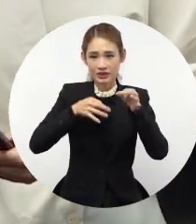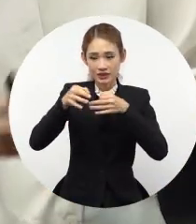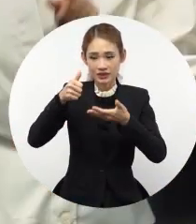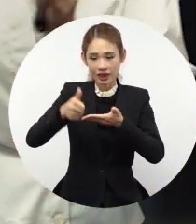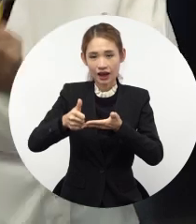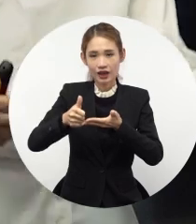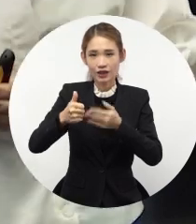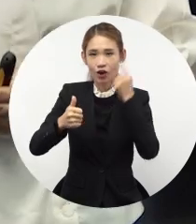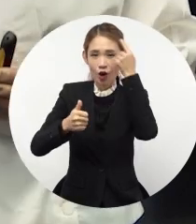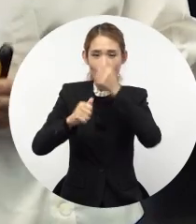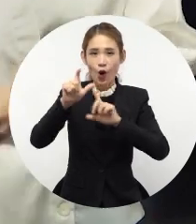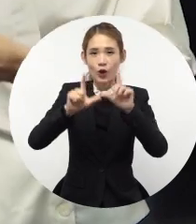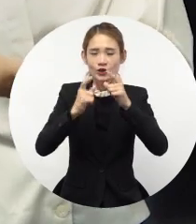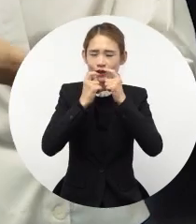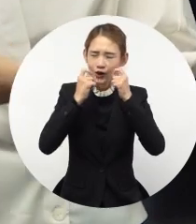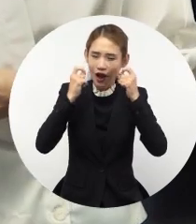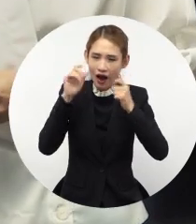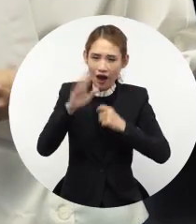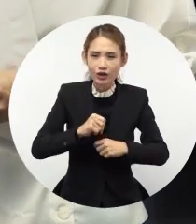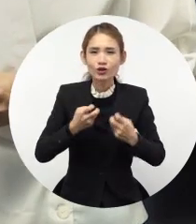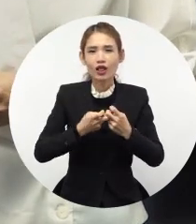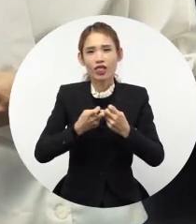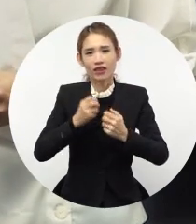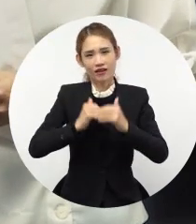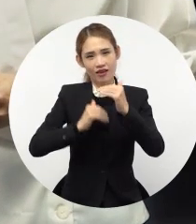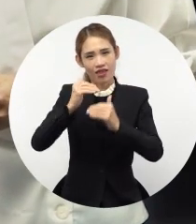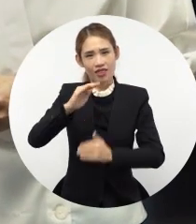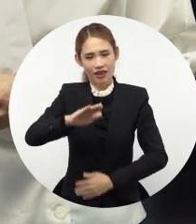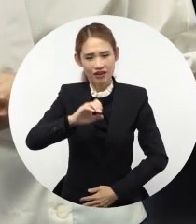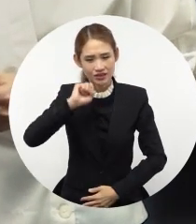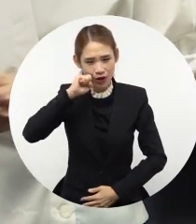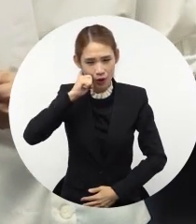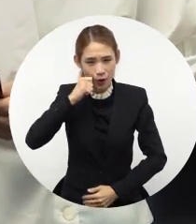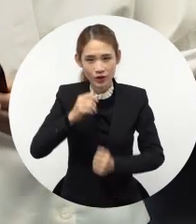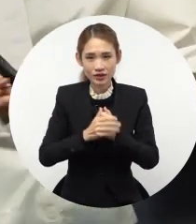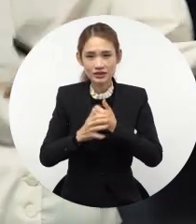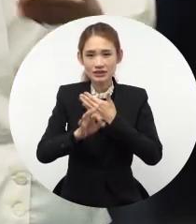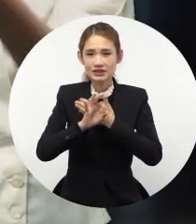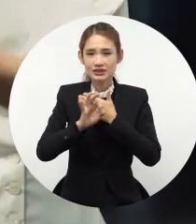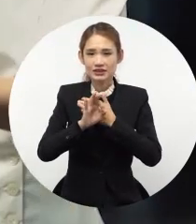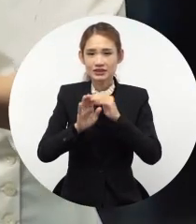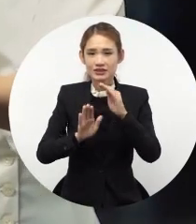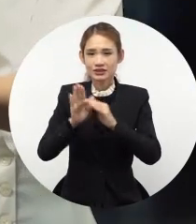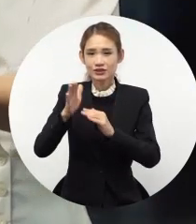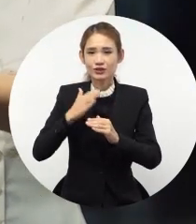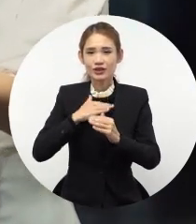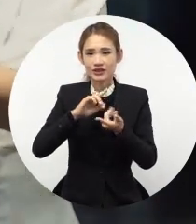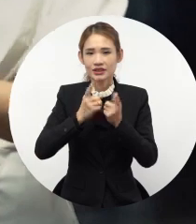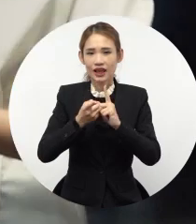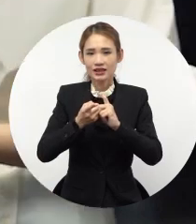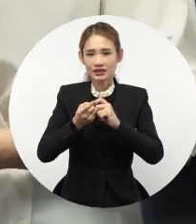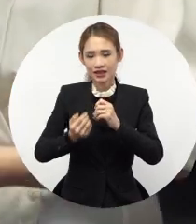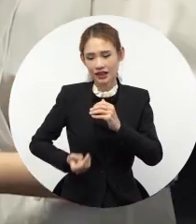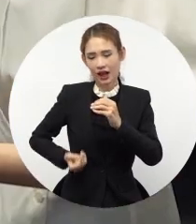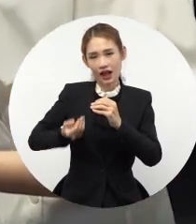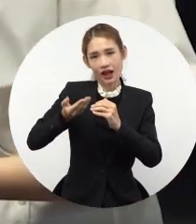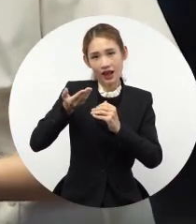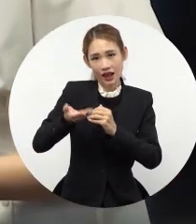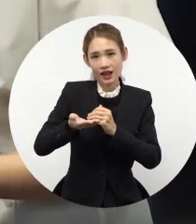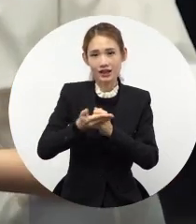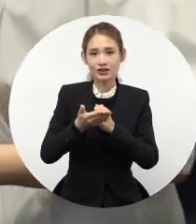주인이 아이고 어떡해요. 계단이 있어서 죄송합니다. 대신 임시방편으로 경사로 대신 이거라도 깔아드릴까요?